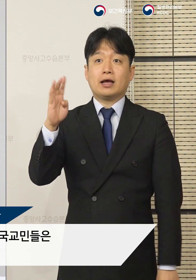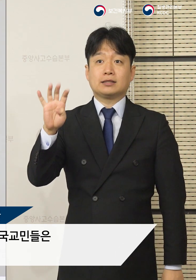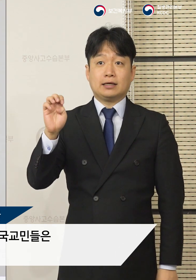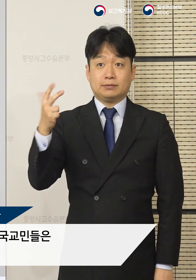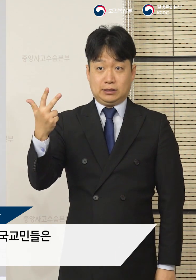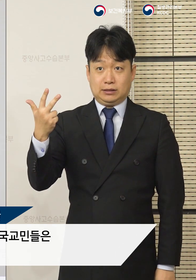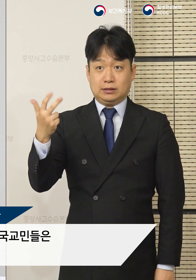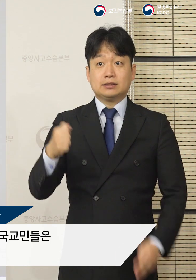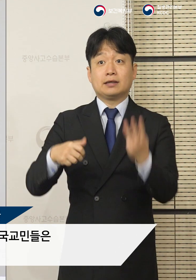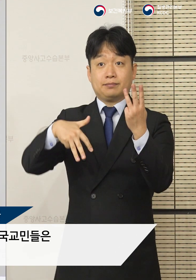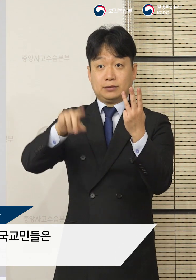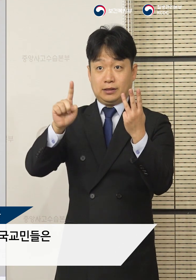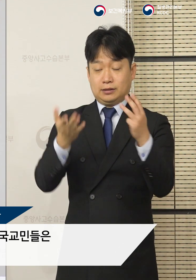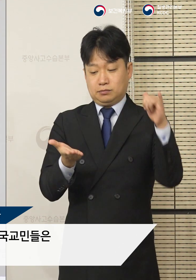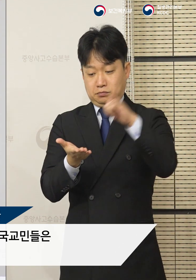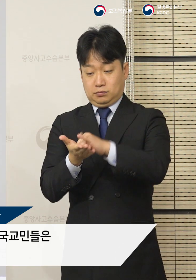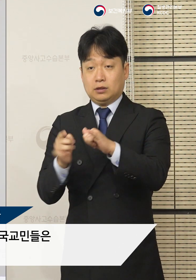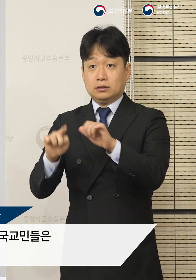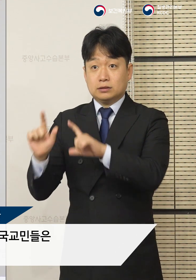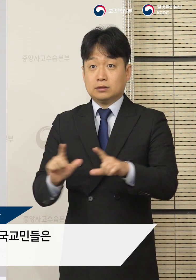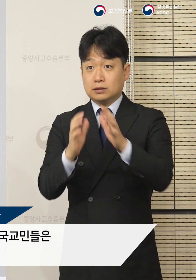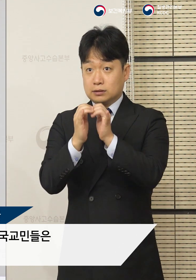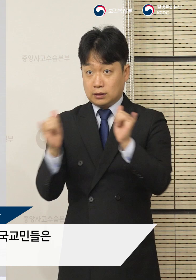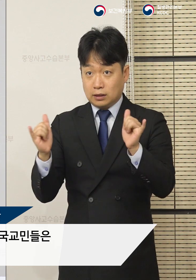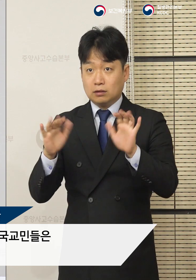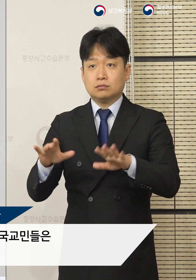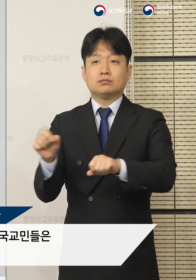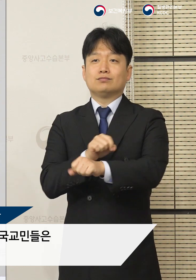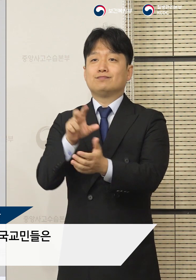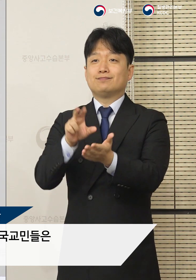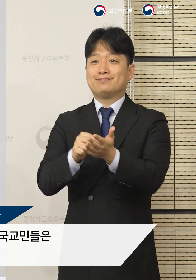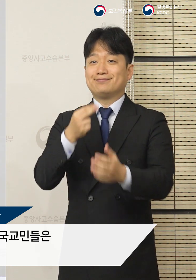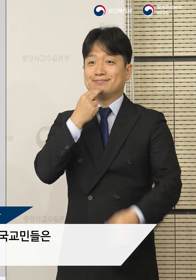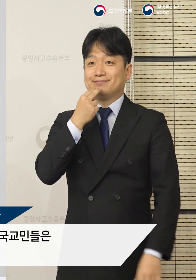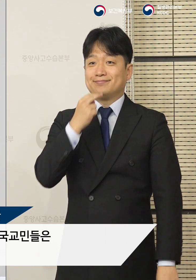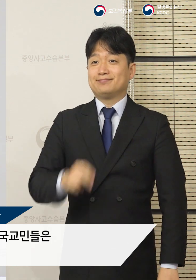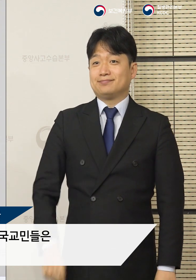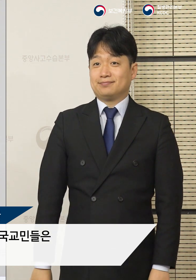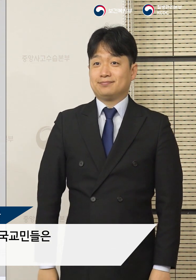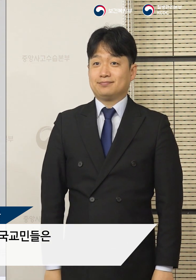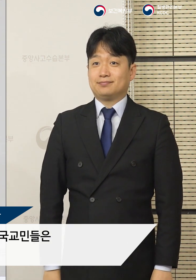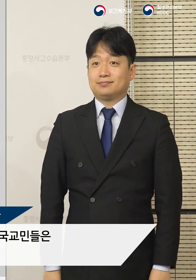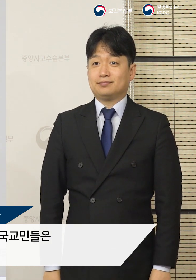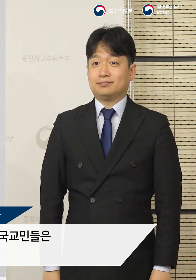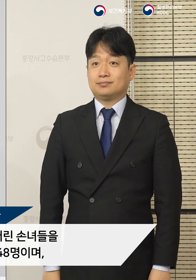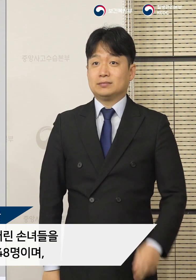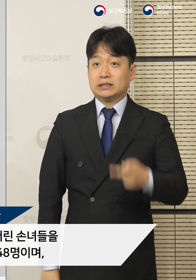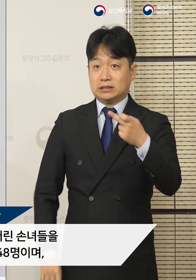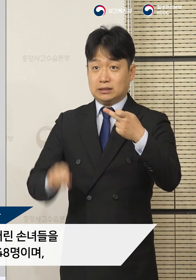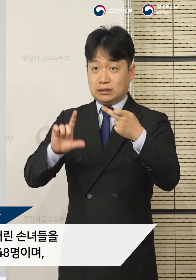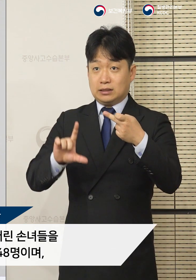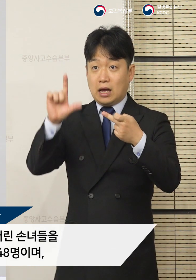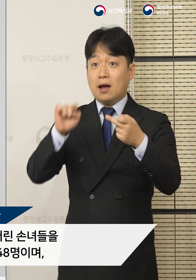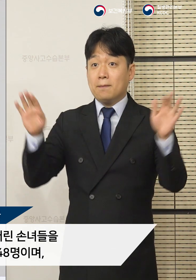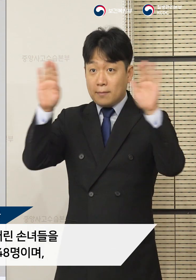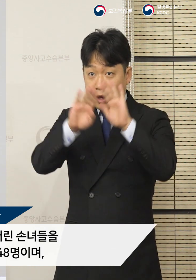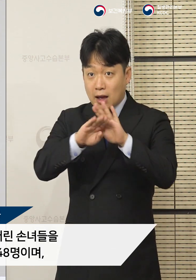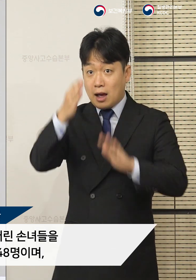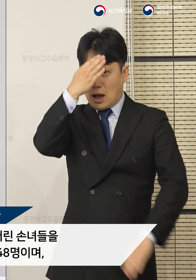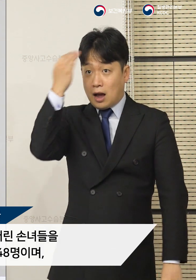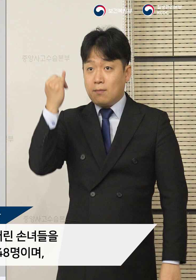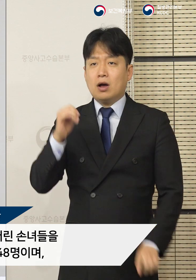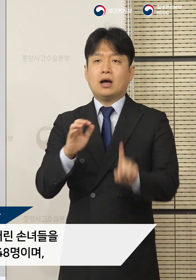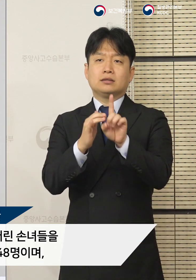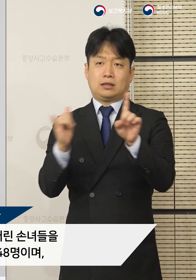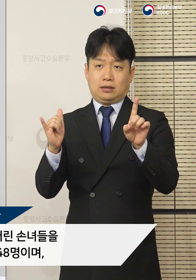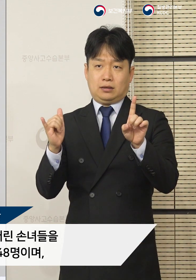147명의 제3차 귀국 교민들은 특이사항 없이 안정적으로 지내고 계십니다. 12일 밤 할머니